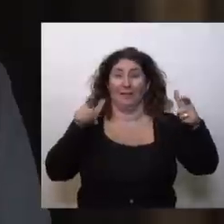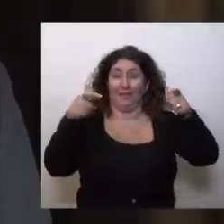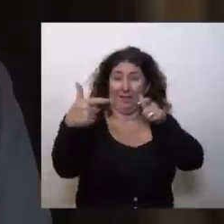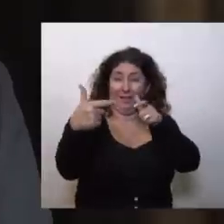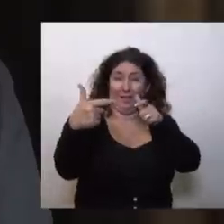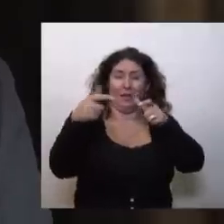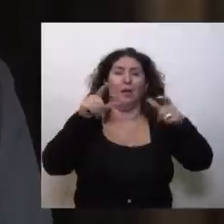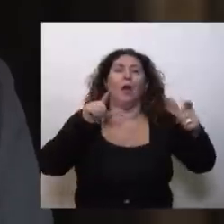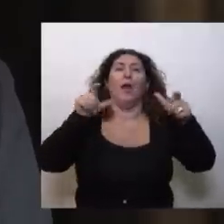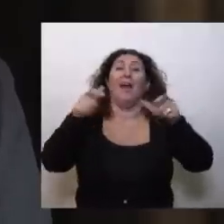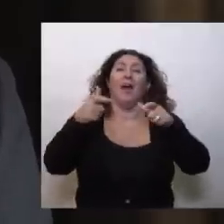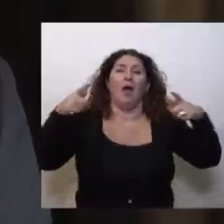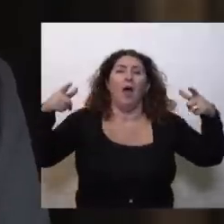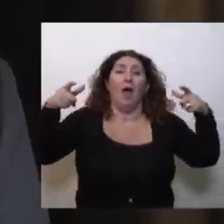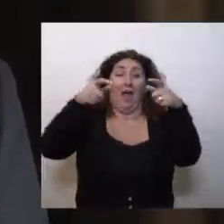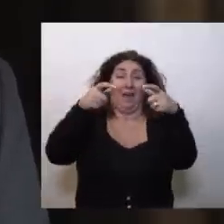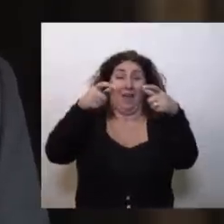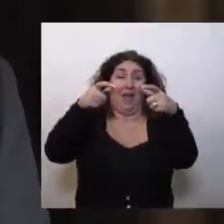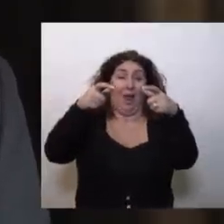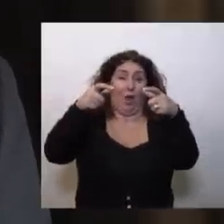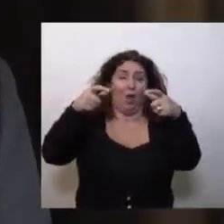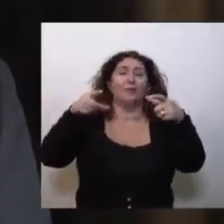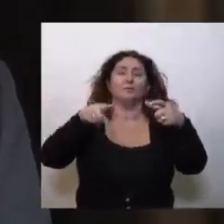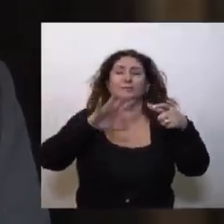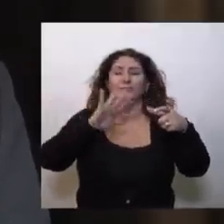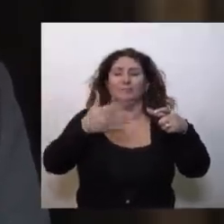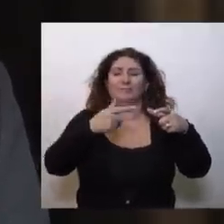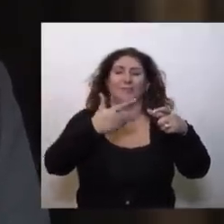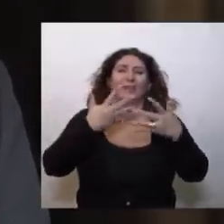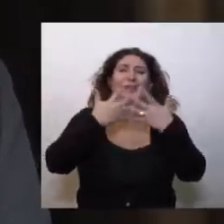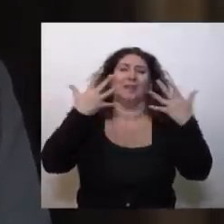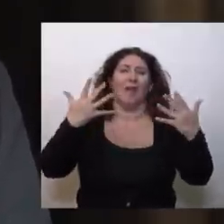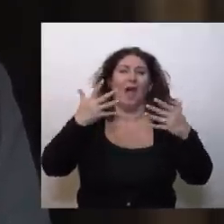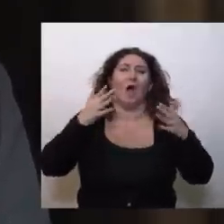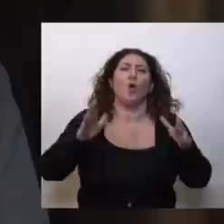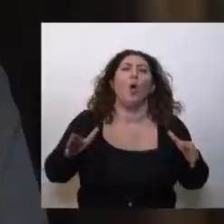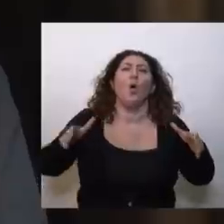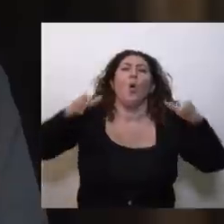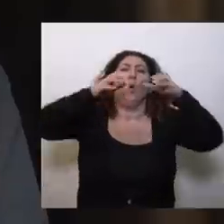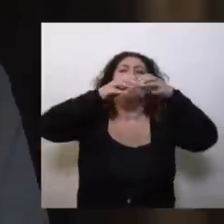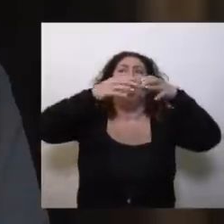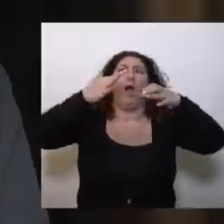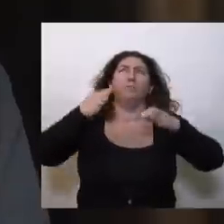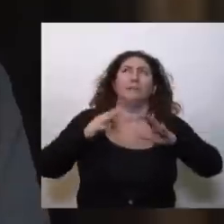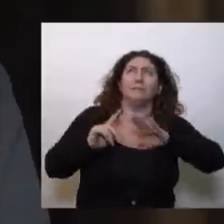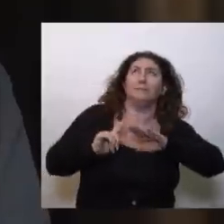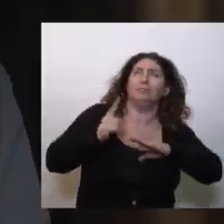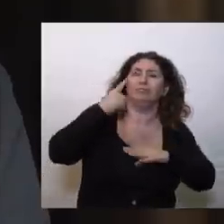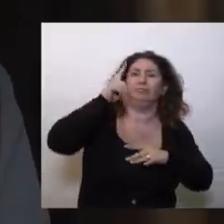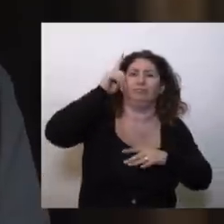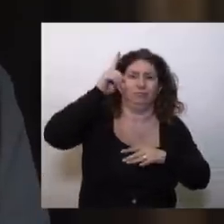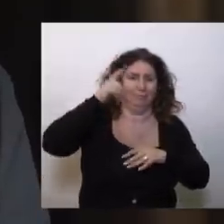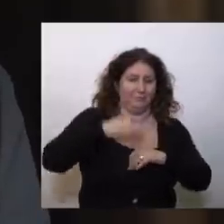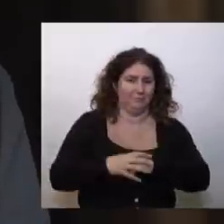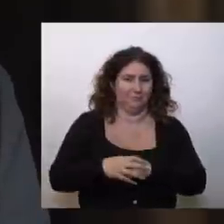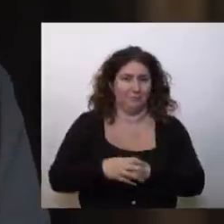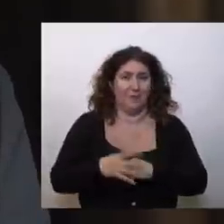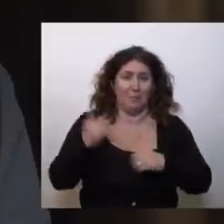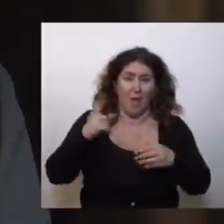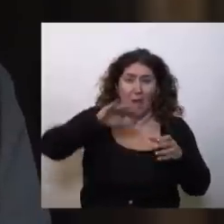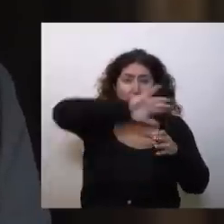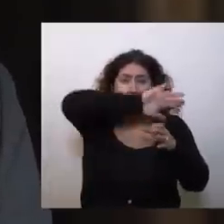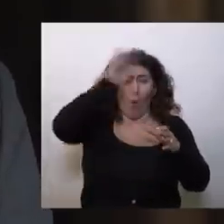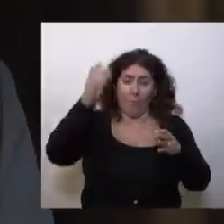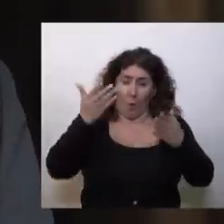l'anello, riesce anche a portare la cupola in elevato. Ma la cupola è sempre una cosa pesante